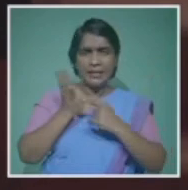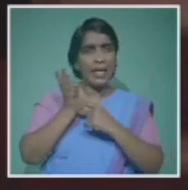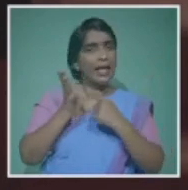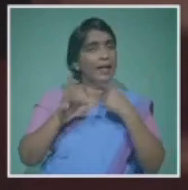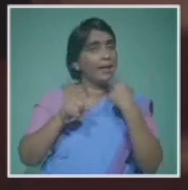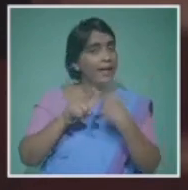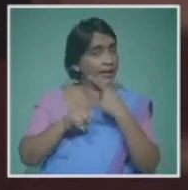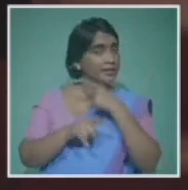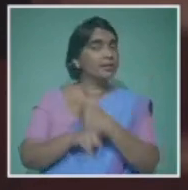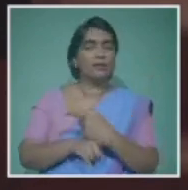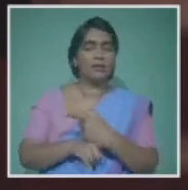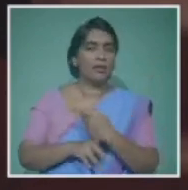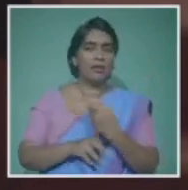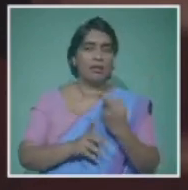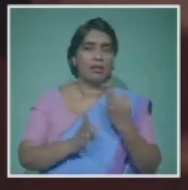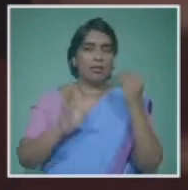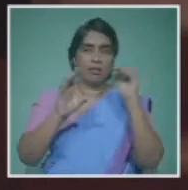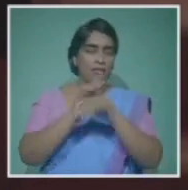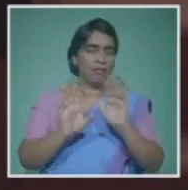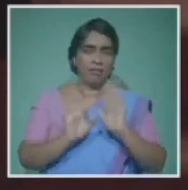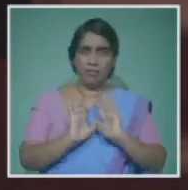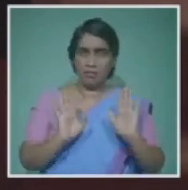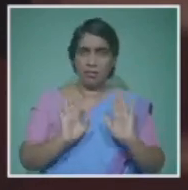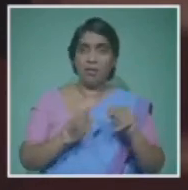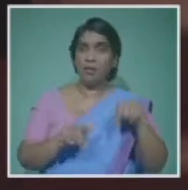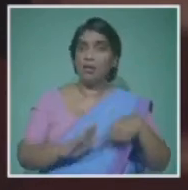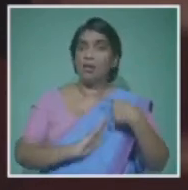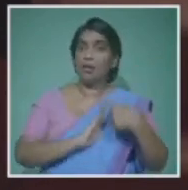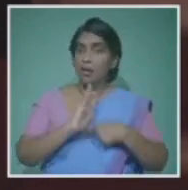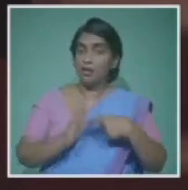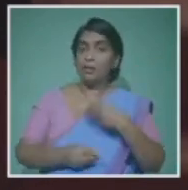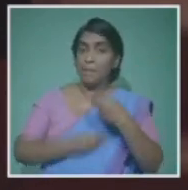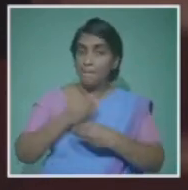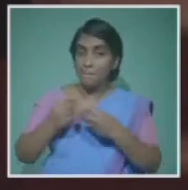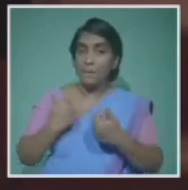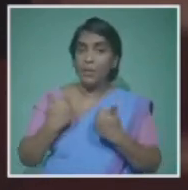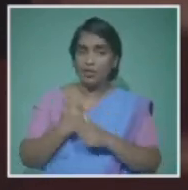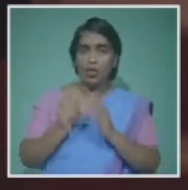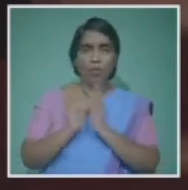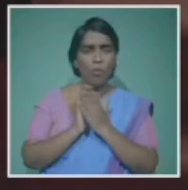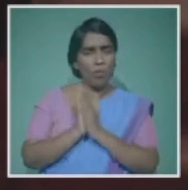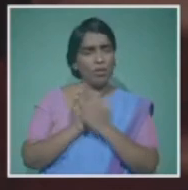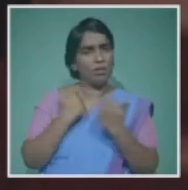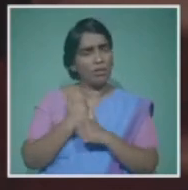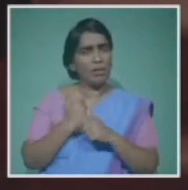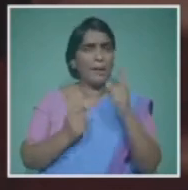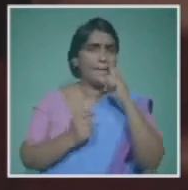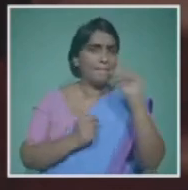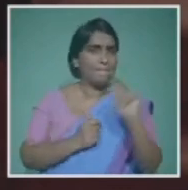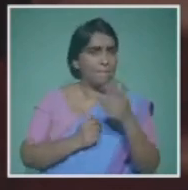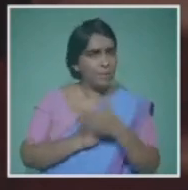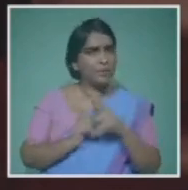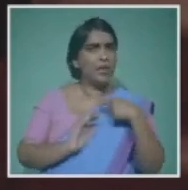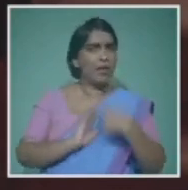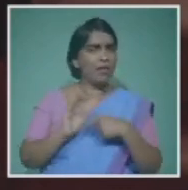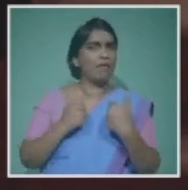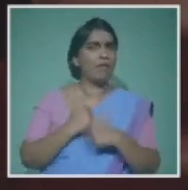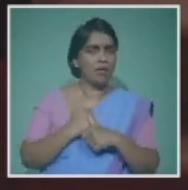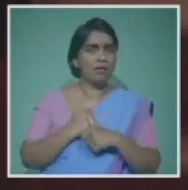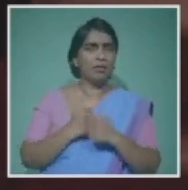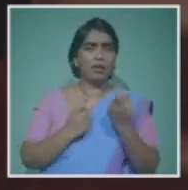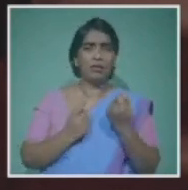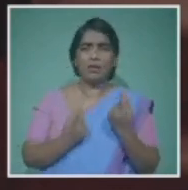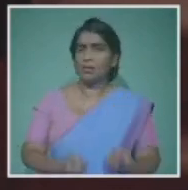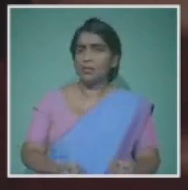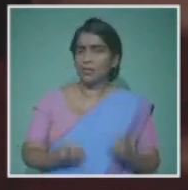වලට සෙස්පත්දක් පනවලා නැහැ. නමුත් මේ රටේ නිෂ්පාදනය කරන්න පුළුවන් එක්සයිස් පොත වෙන්න පුළුවන් පැන්සල් වෙන්න පුළුවන් අපිට තියෙන විනිමය